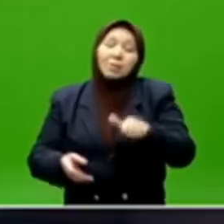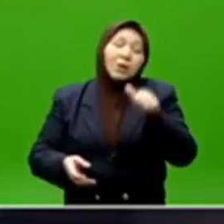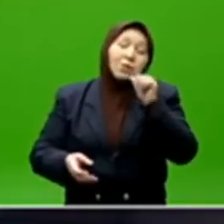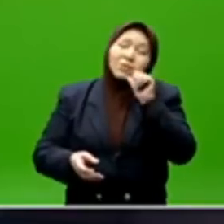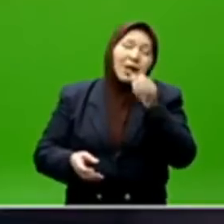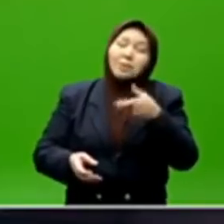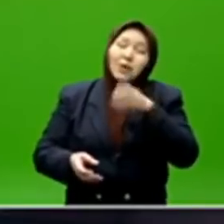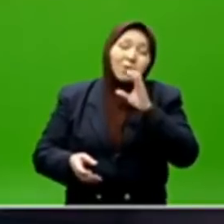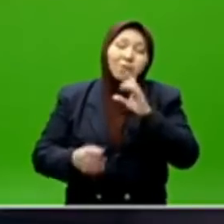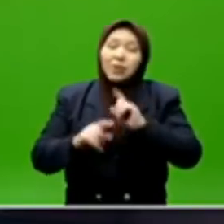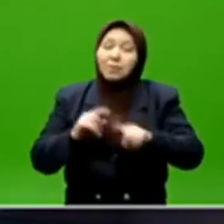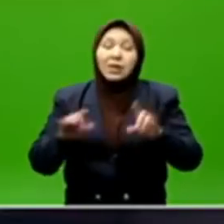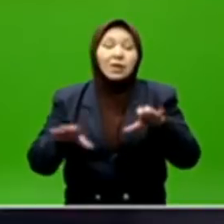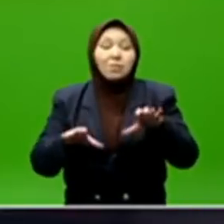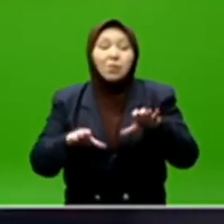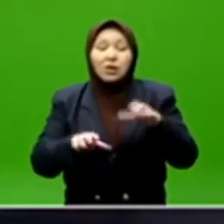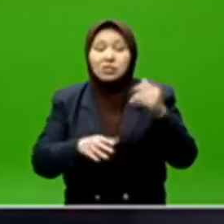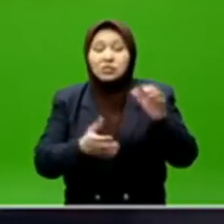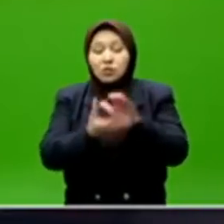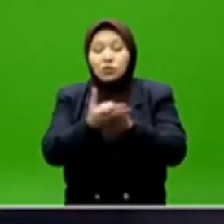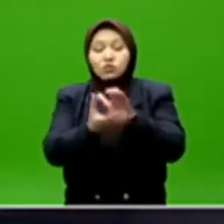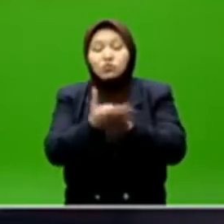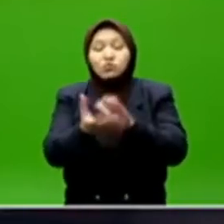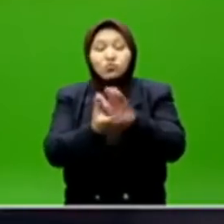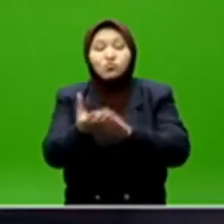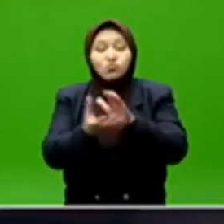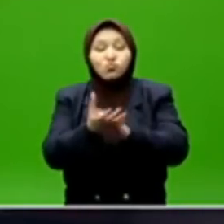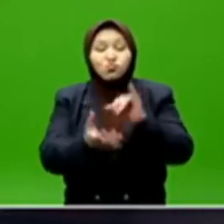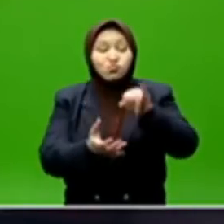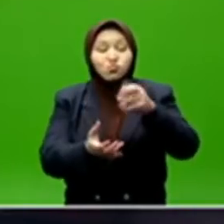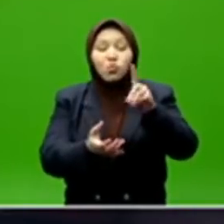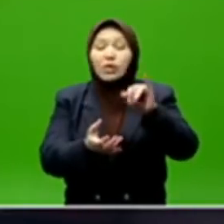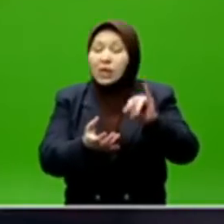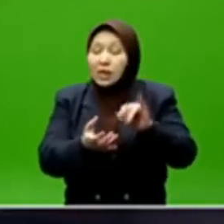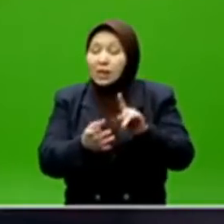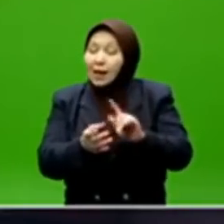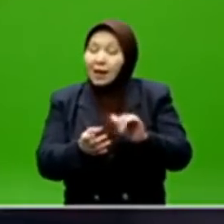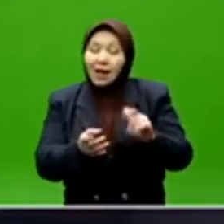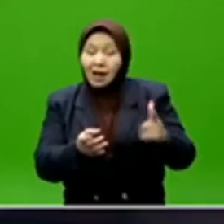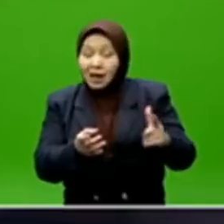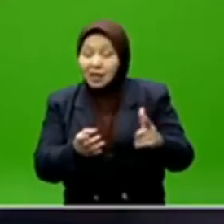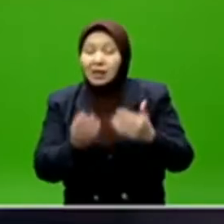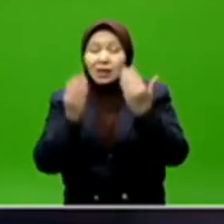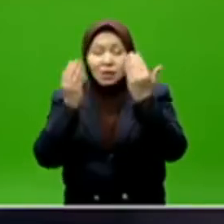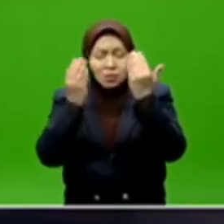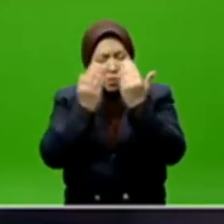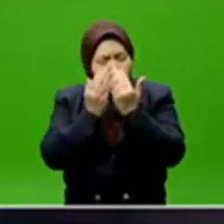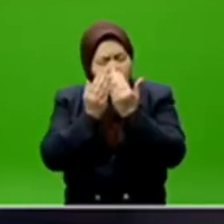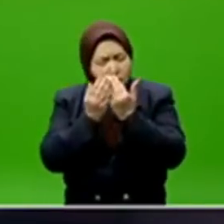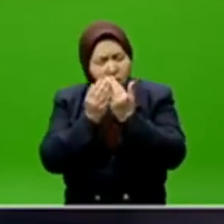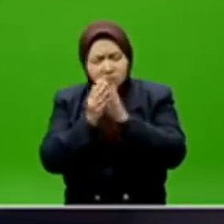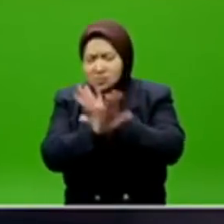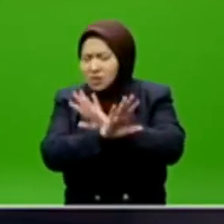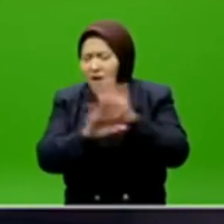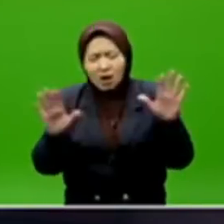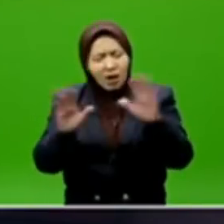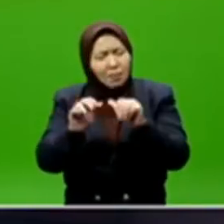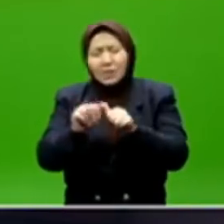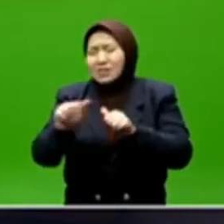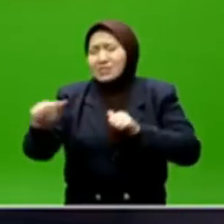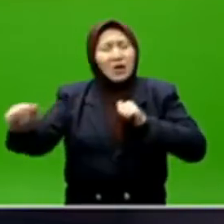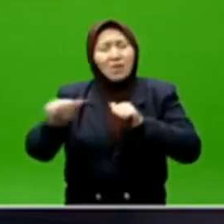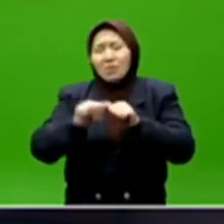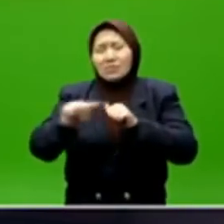minum, tapi dia buat duit, judi dan sebagainya. Jadi Nabi Ibrahim doa, ya Allah, jangan sampai